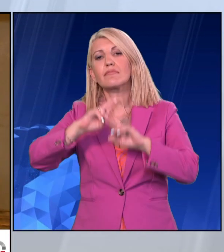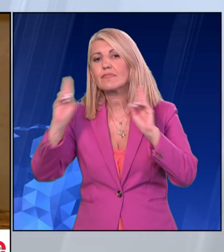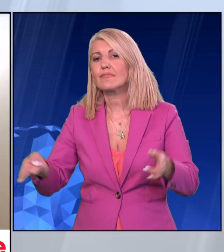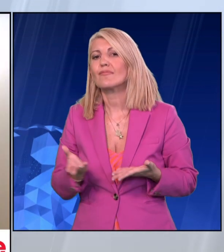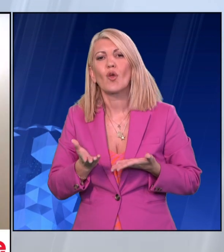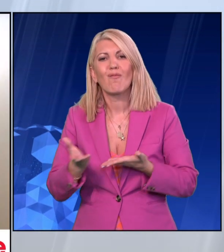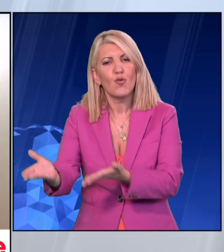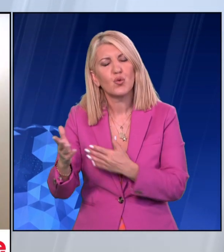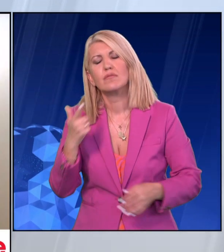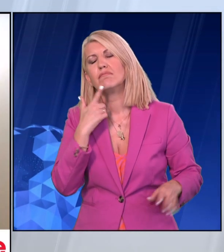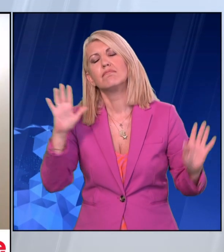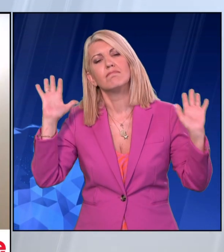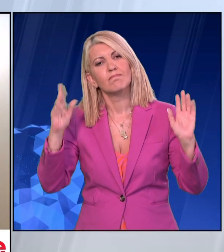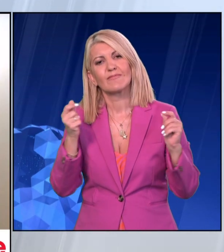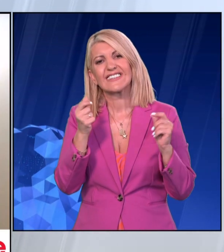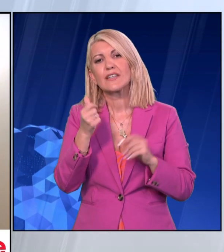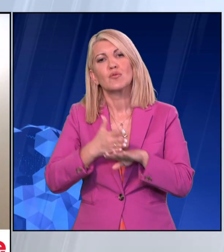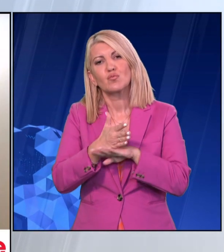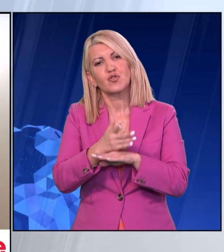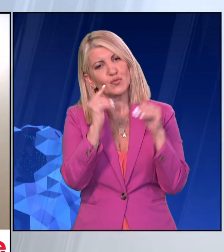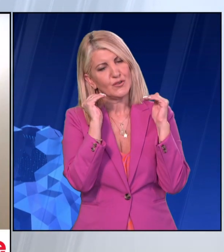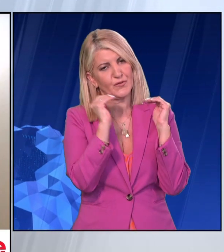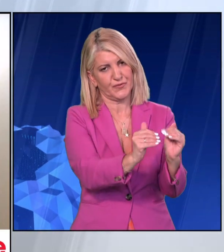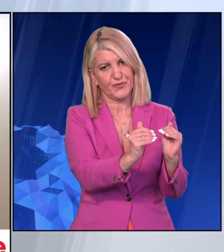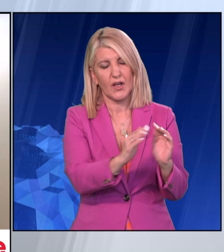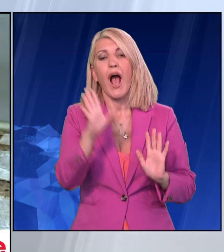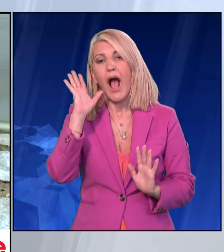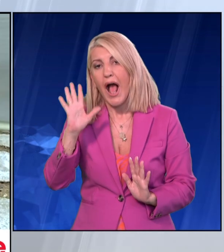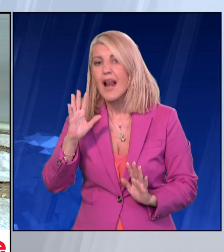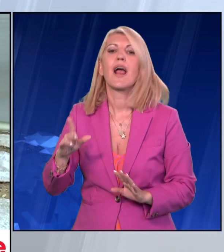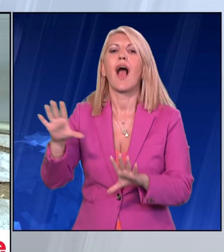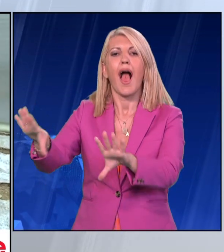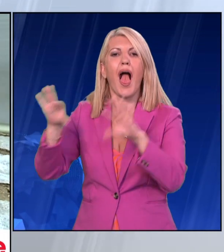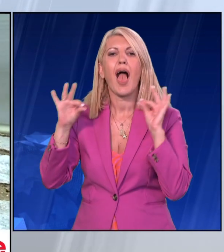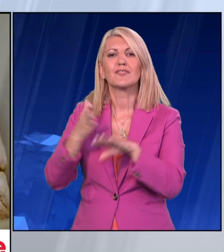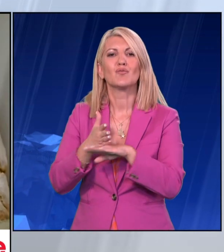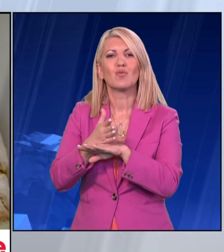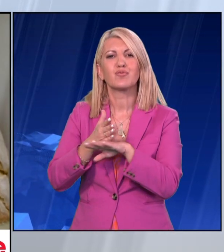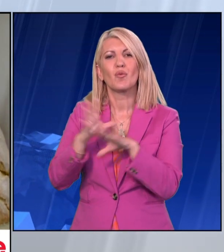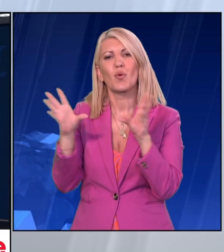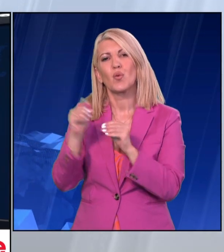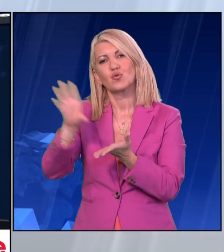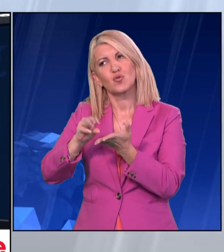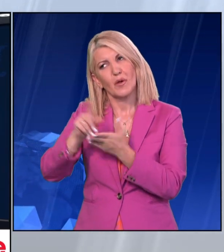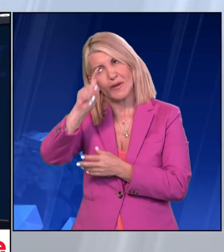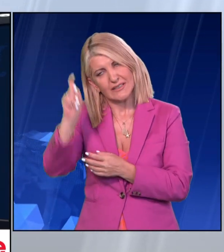θα συγκρατήσουν την τιμή του ψωμιού ενώ φόβοι υπάρχουν για αυξήσεις στα συσκευασμένα αρτοσκευάσματα στα ράφια των σούπερ μάρκετ.